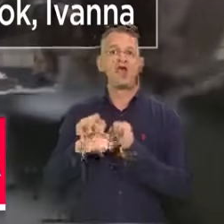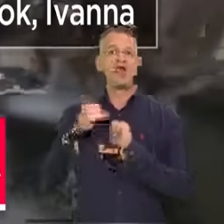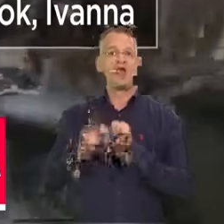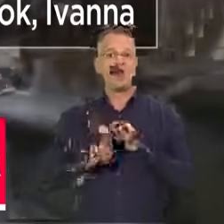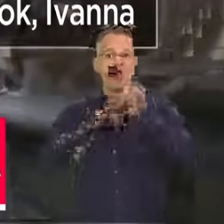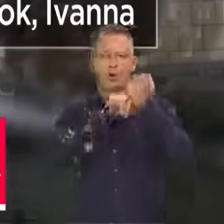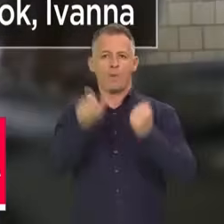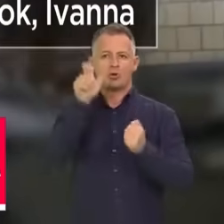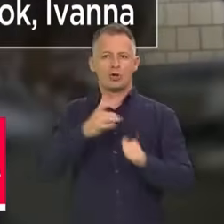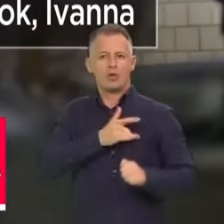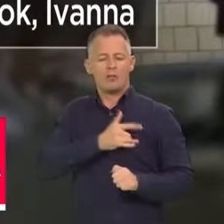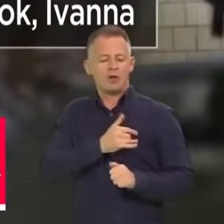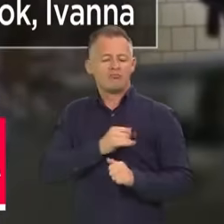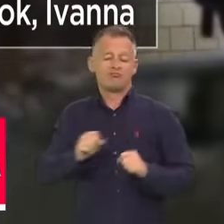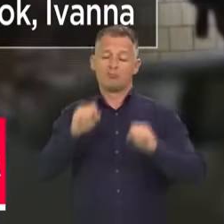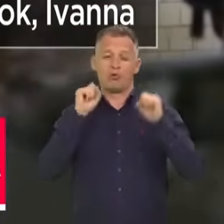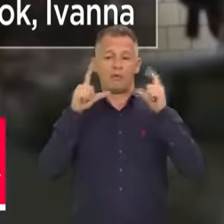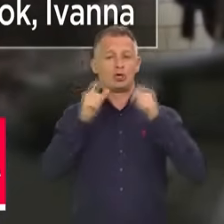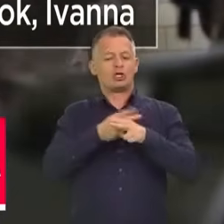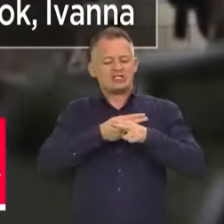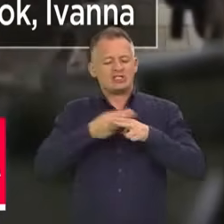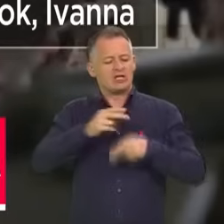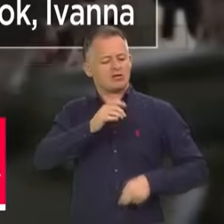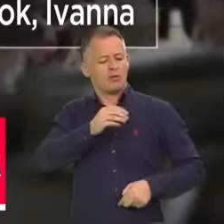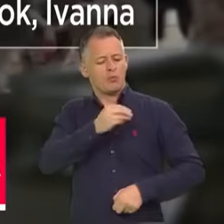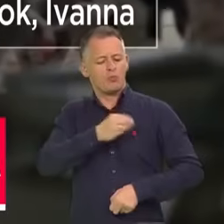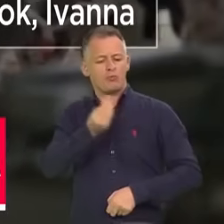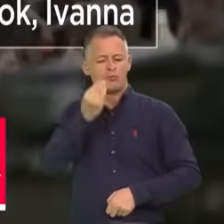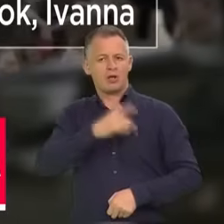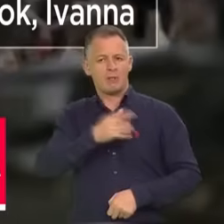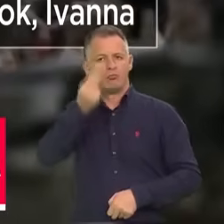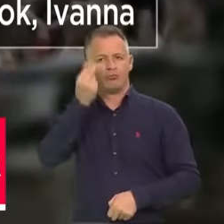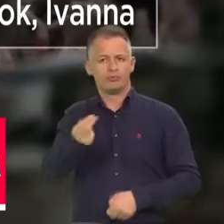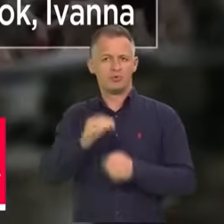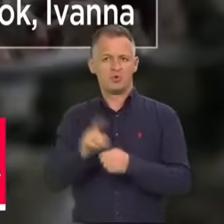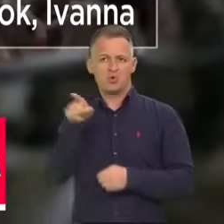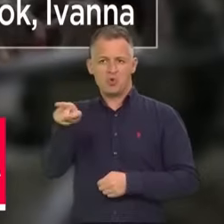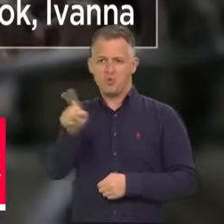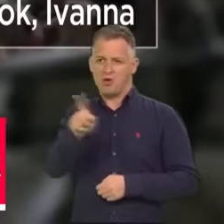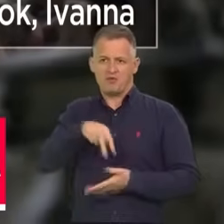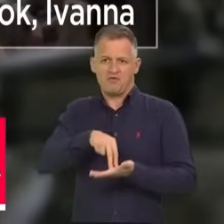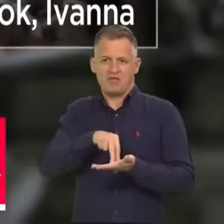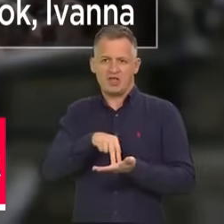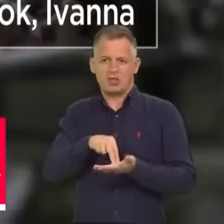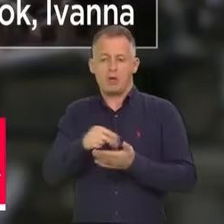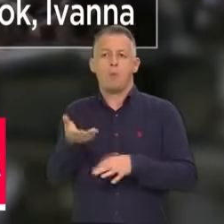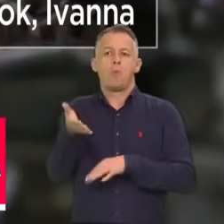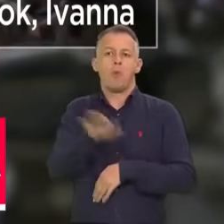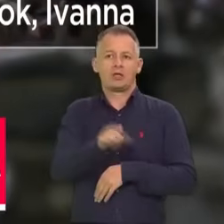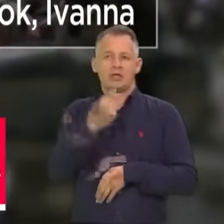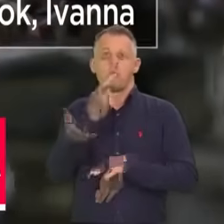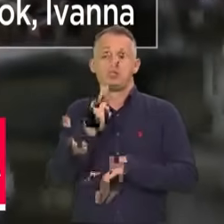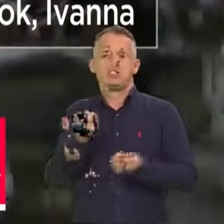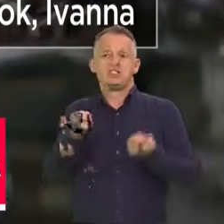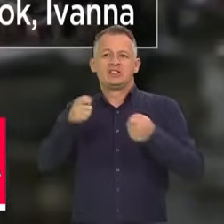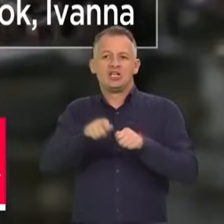inimă incredibilă, suflet sincer și cu o bunătate incredibilă. Nu i-a fost frică de moarte. A spus că doar stinge luminile și